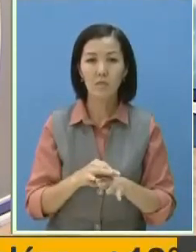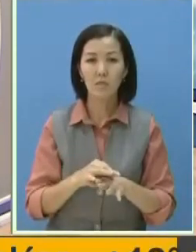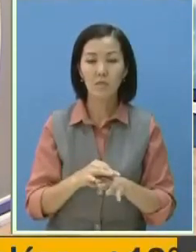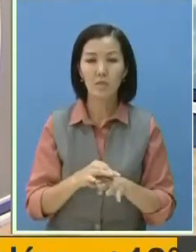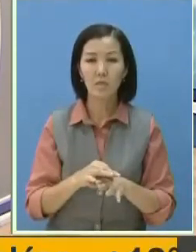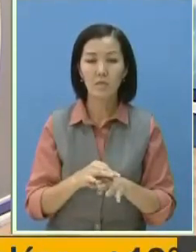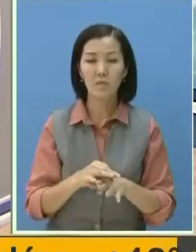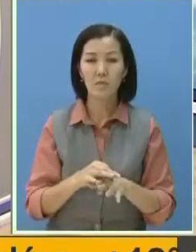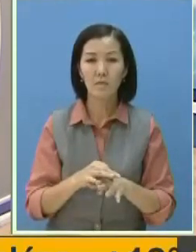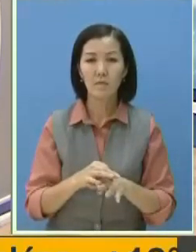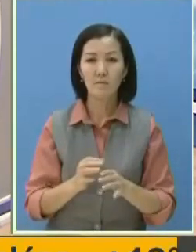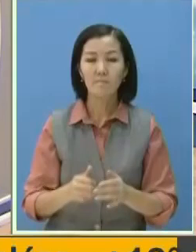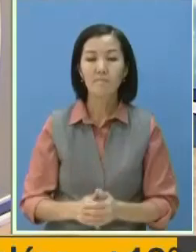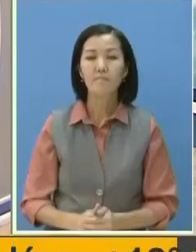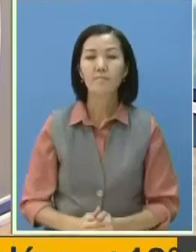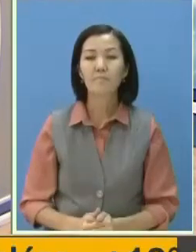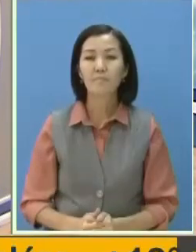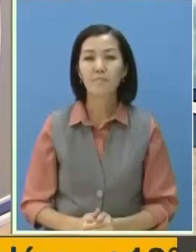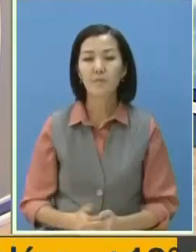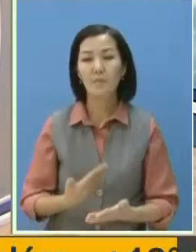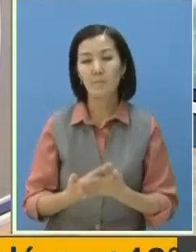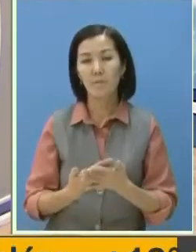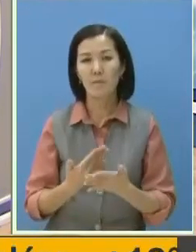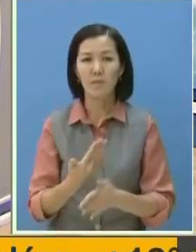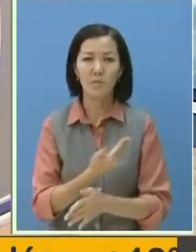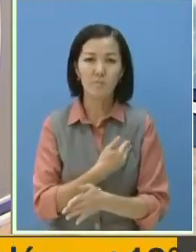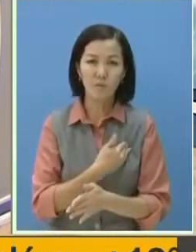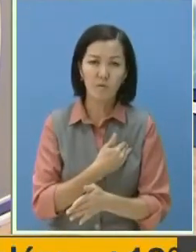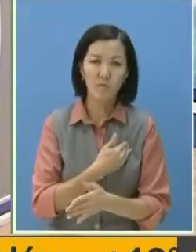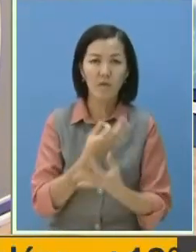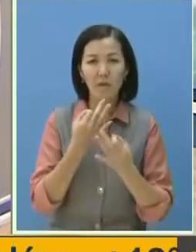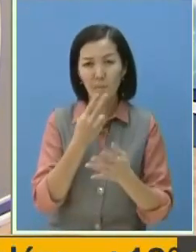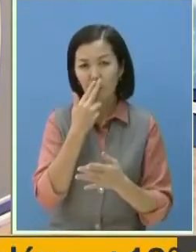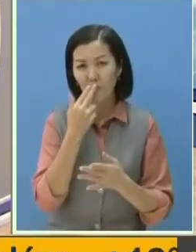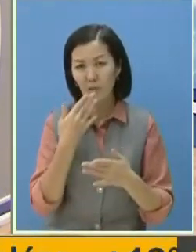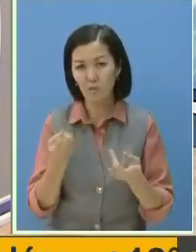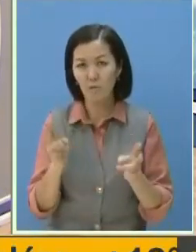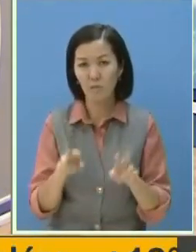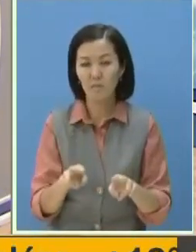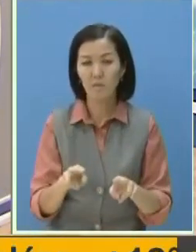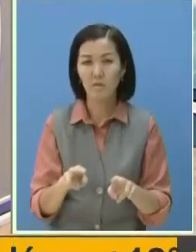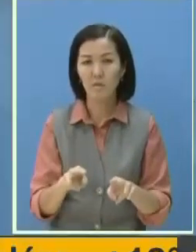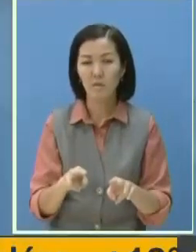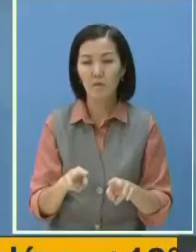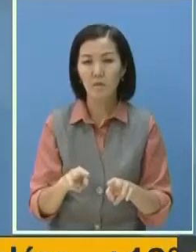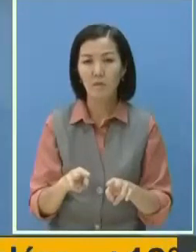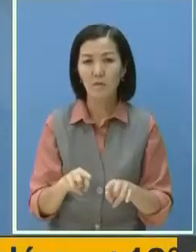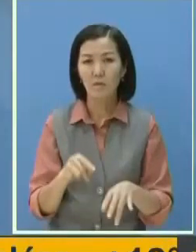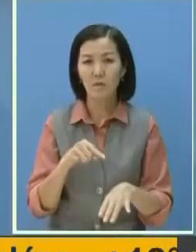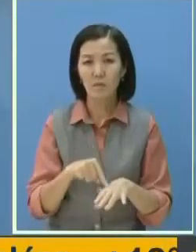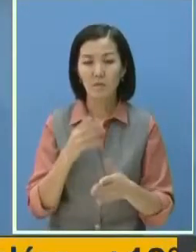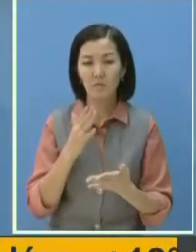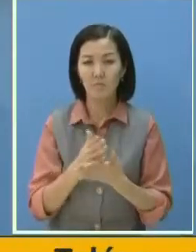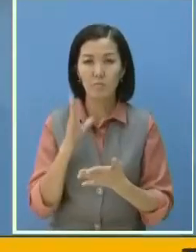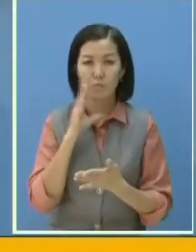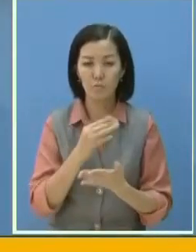почихал, покашлял, там, сопли ну, побежали. Ну да, потемпературил, может, там, да. Как обычная простуда. Как обычная простуда, может, тяжелее, да. Все зависит от